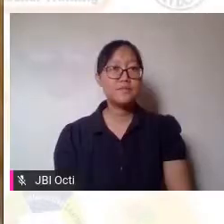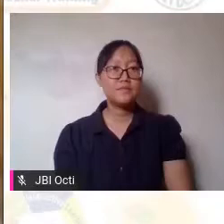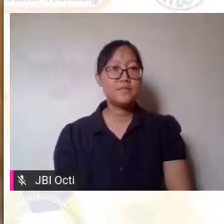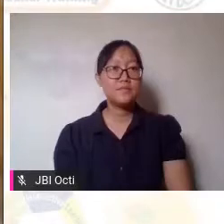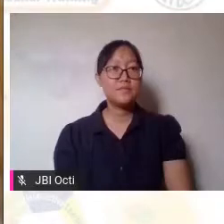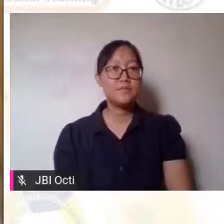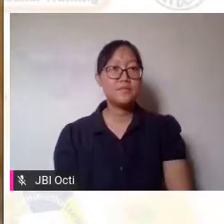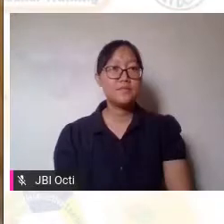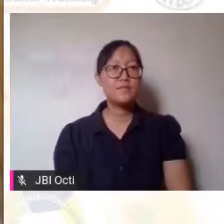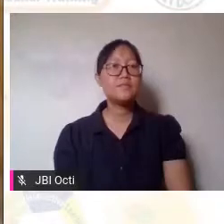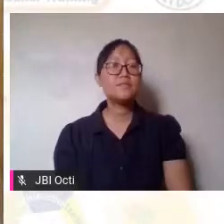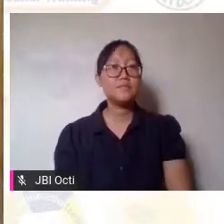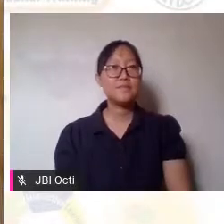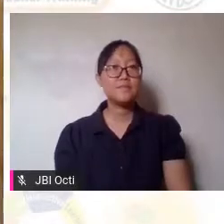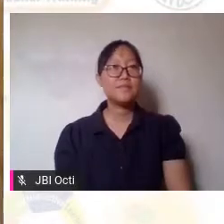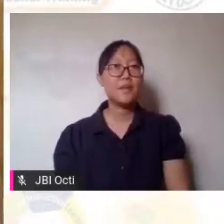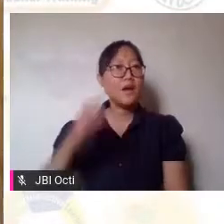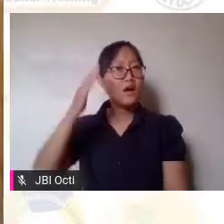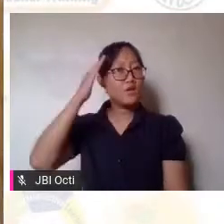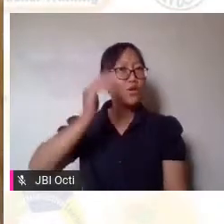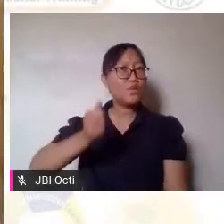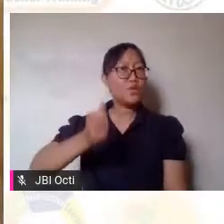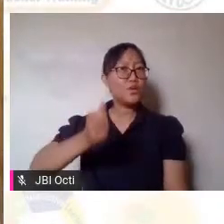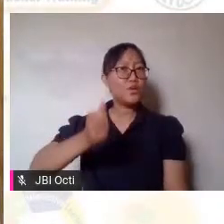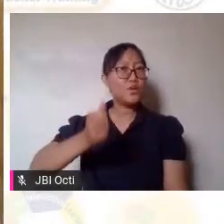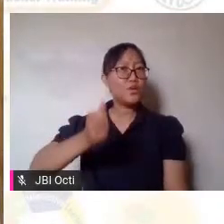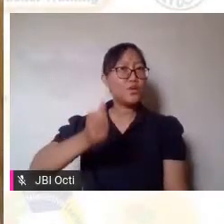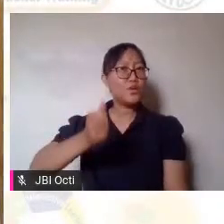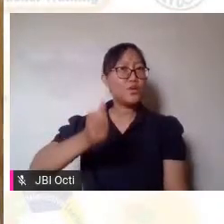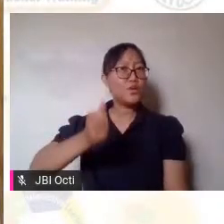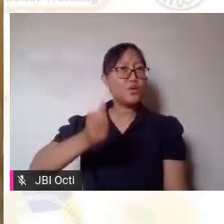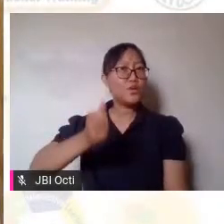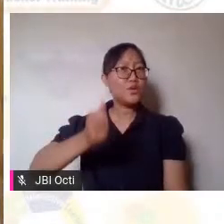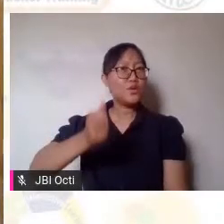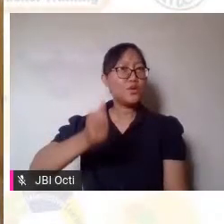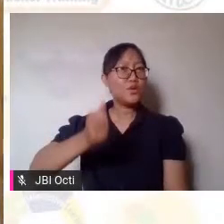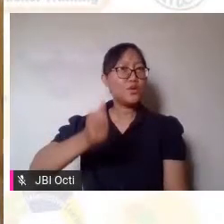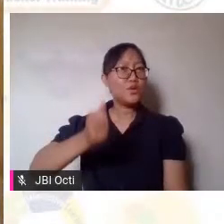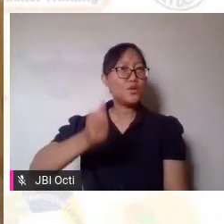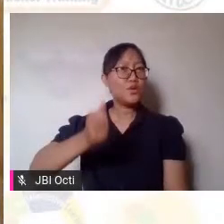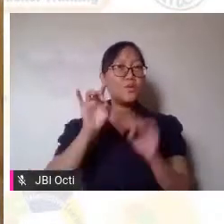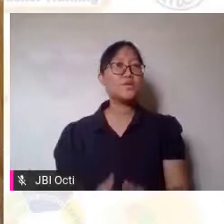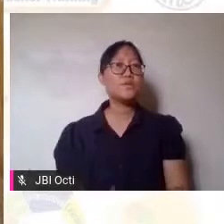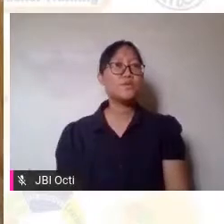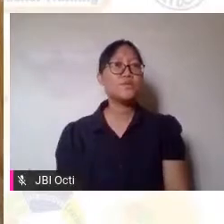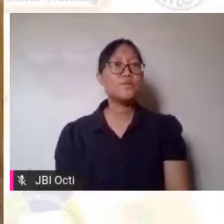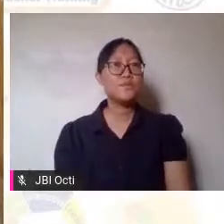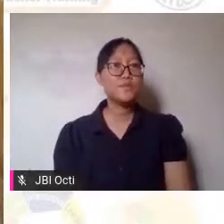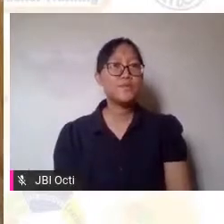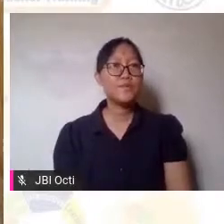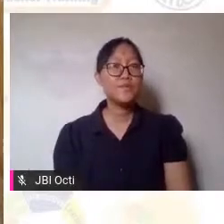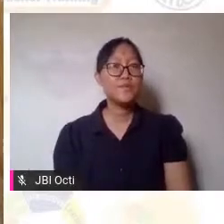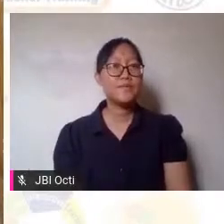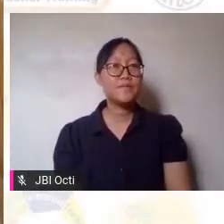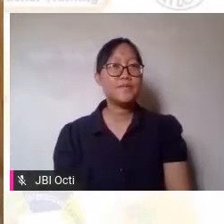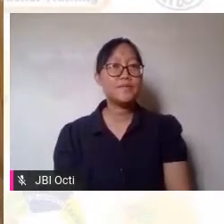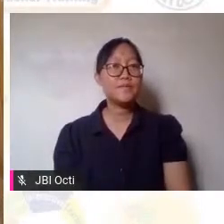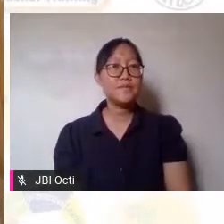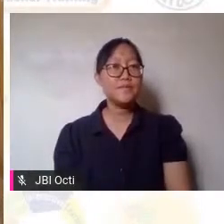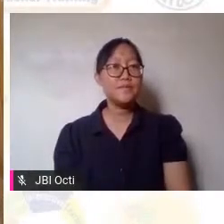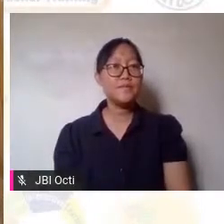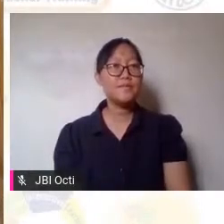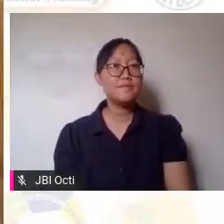Baik. Assalamualaikum warahmatullahi wabarakatuh. Selamat siang, sahabat luar biasa, insan edukasi